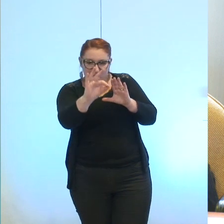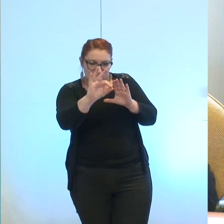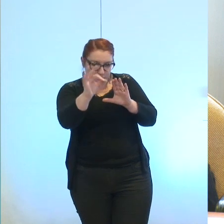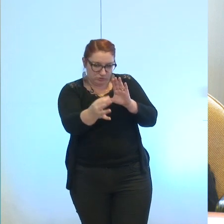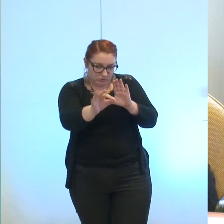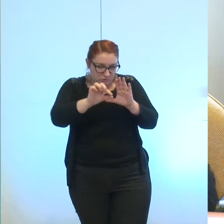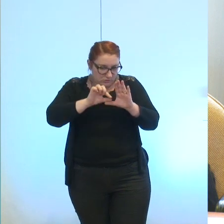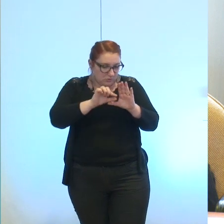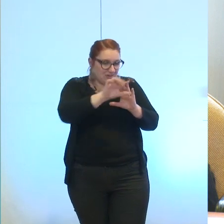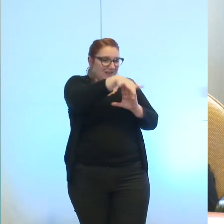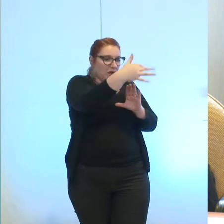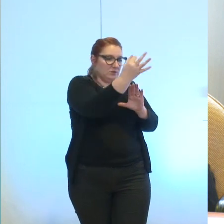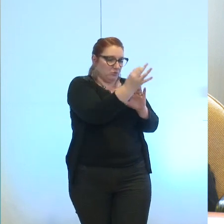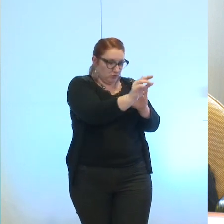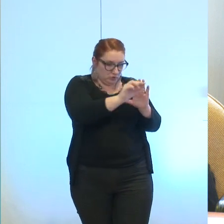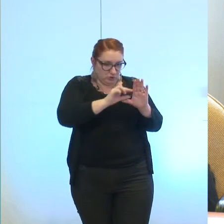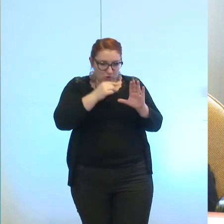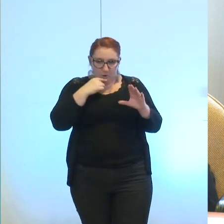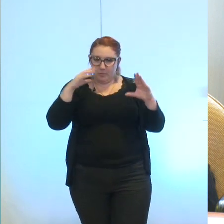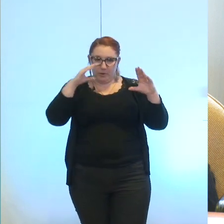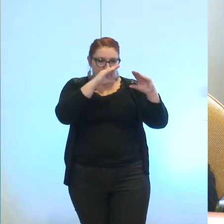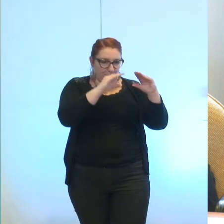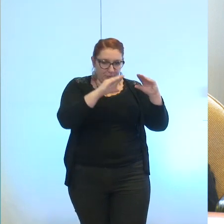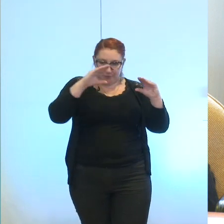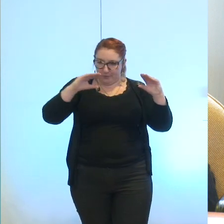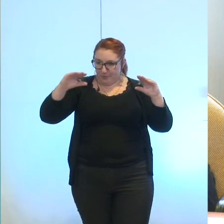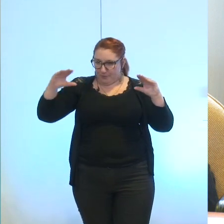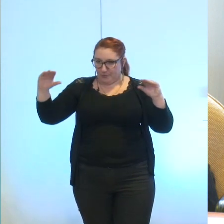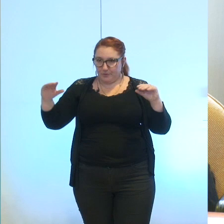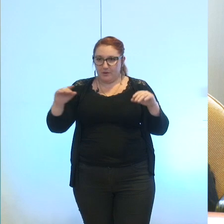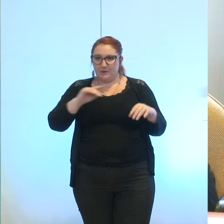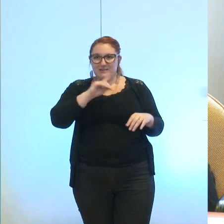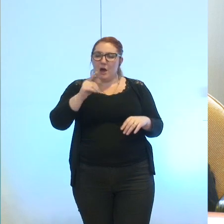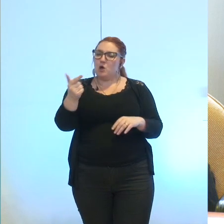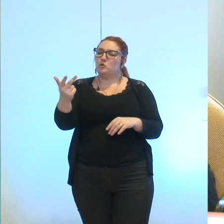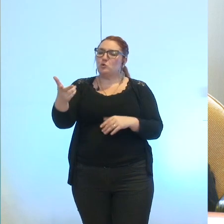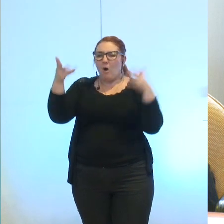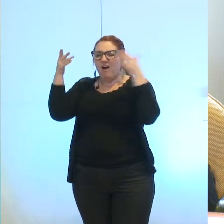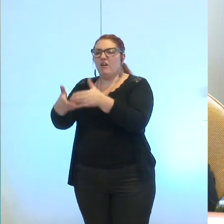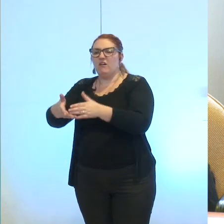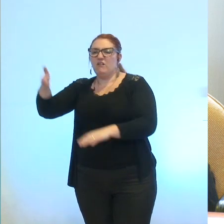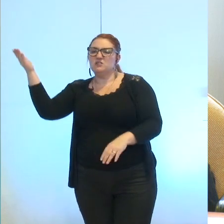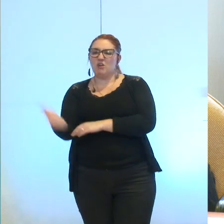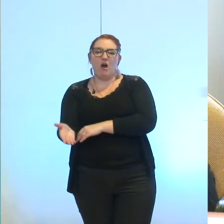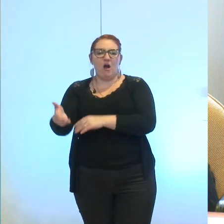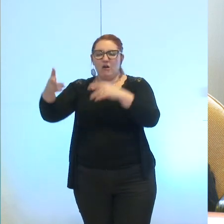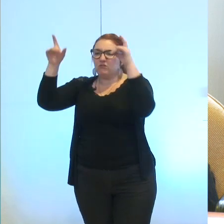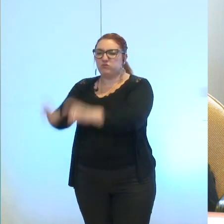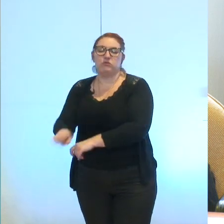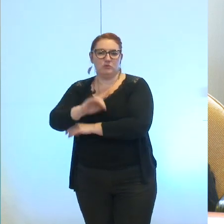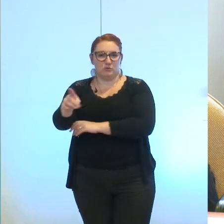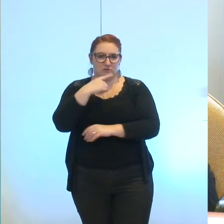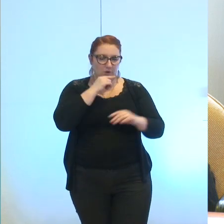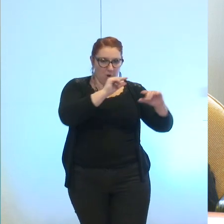% chez l'autre mais sans chercher à tailler sur deux ou trois politiques d'activité car de toute évidence vous vous